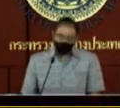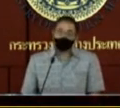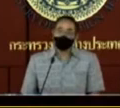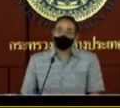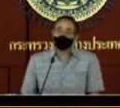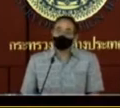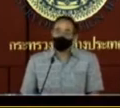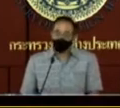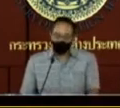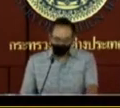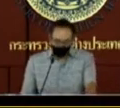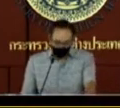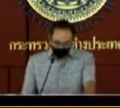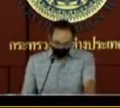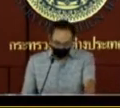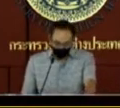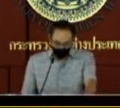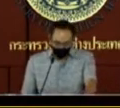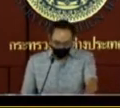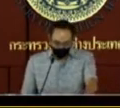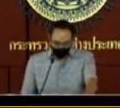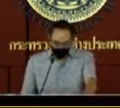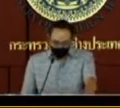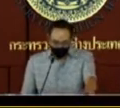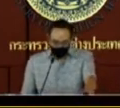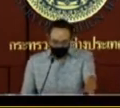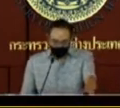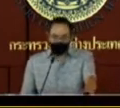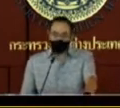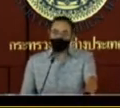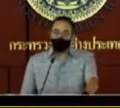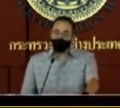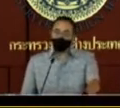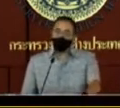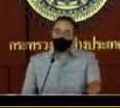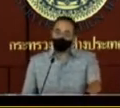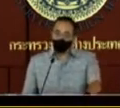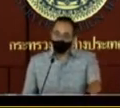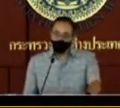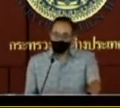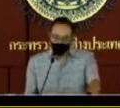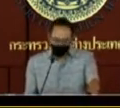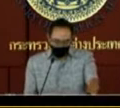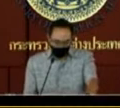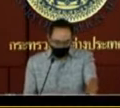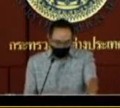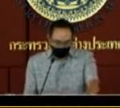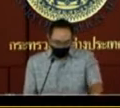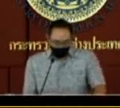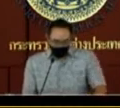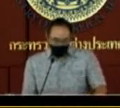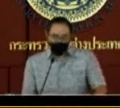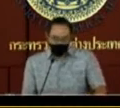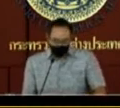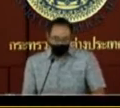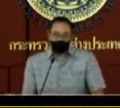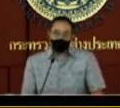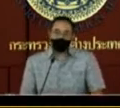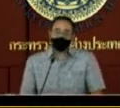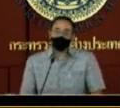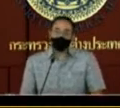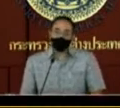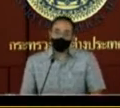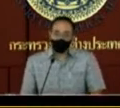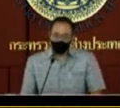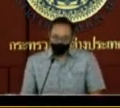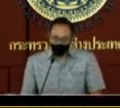ศร่วมกันนะครับและเราจะได้นำเสนอเรื่องนี้อย่างรายละเอียดต่อไปนะครับผมขออนุญาตไปเรื่อง